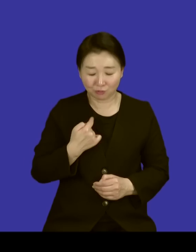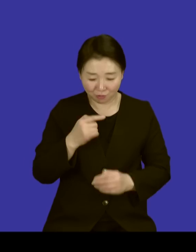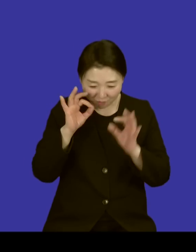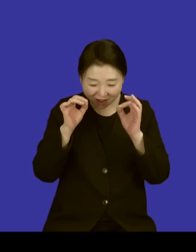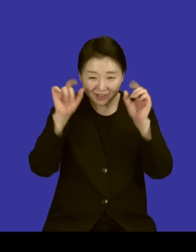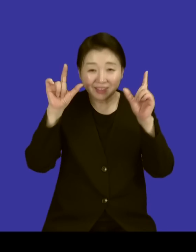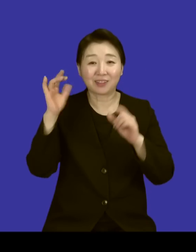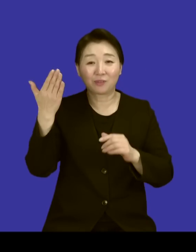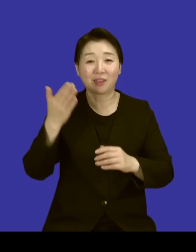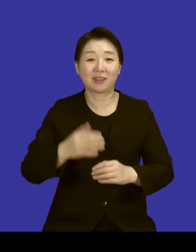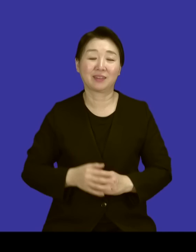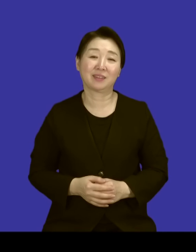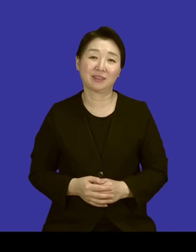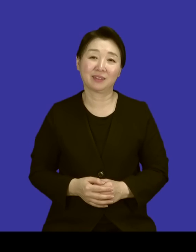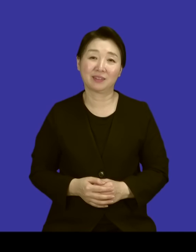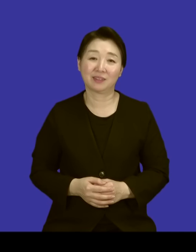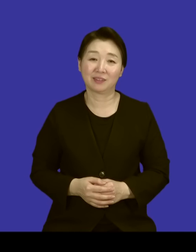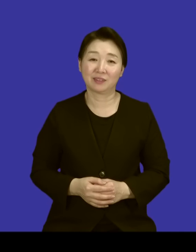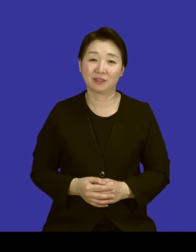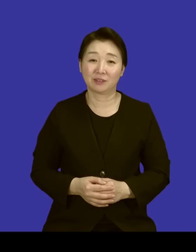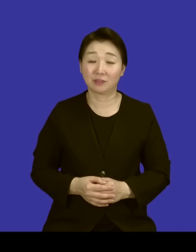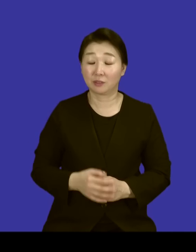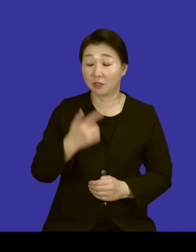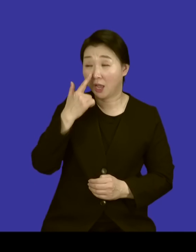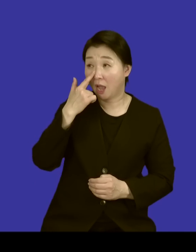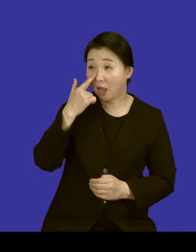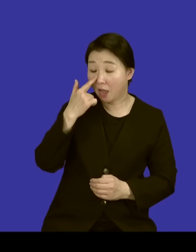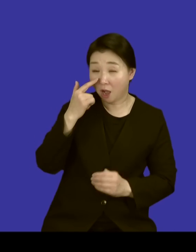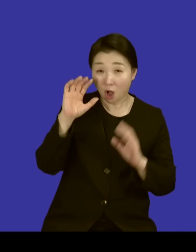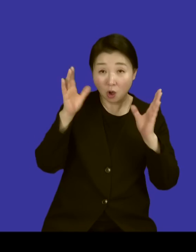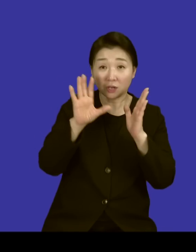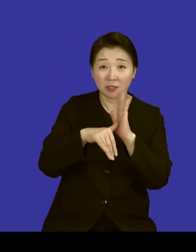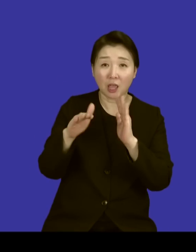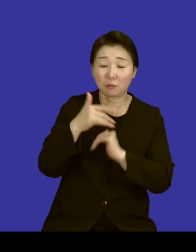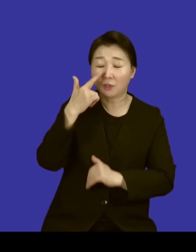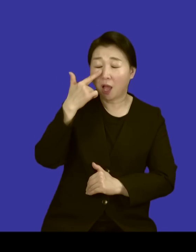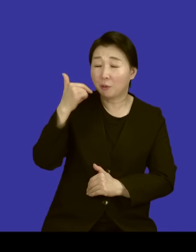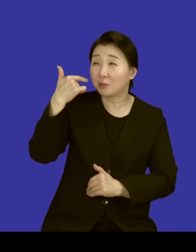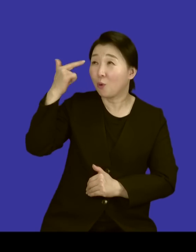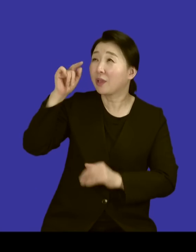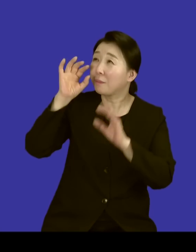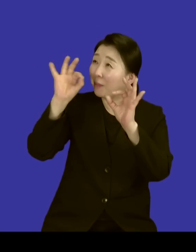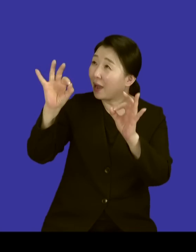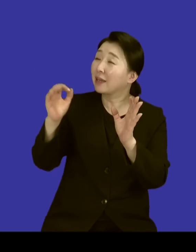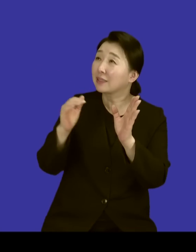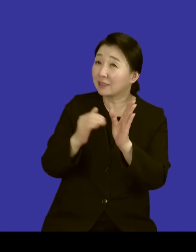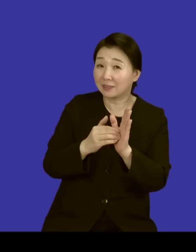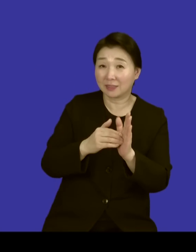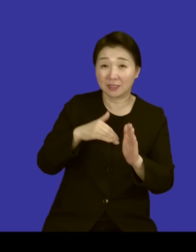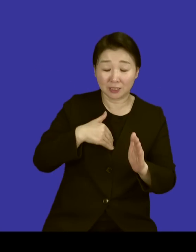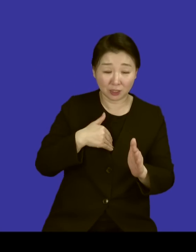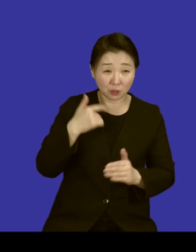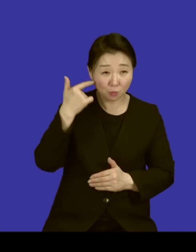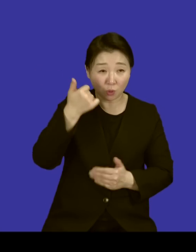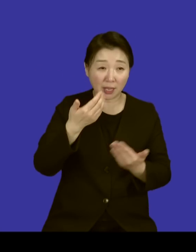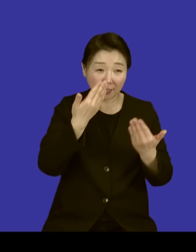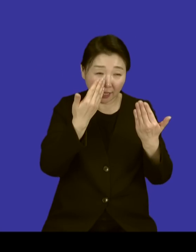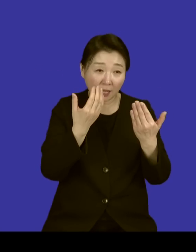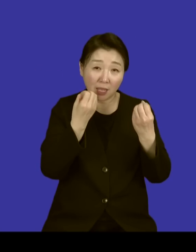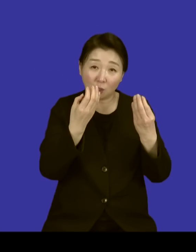진짜. 어떠세요? 어린 시절부터 보고 자랐던 아버님의 목회를 보고 자라셨는데 지금 내가 하고 있는 또 하나의 새로운